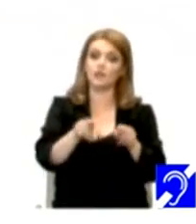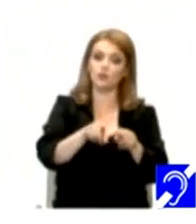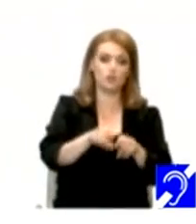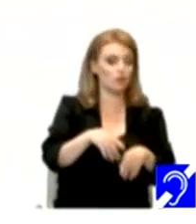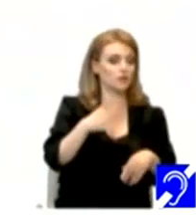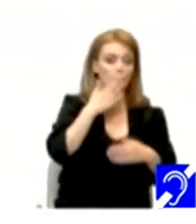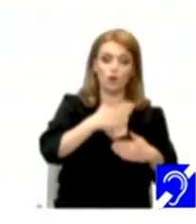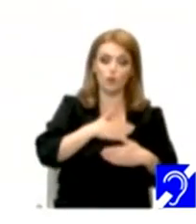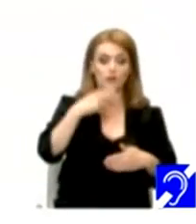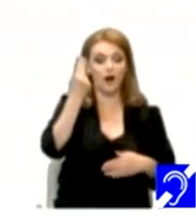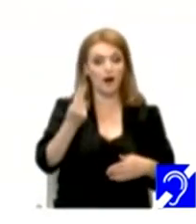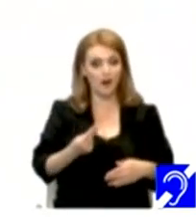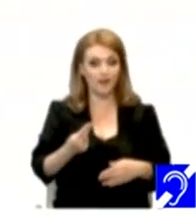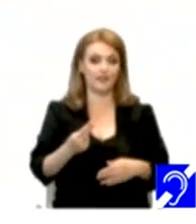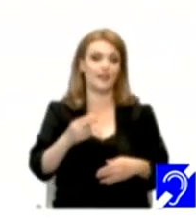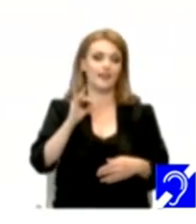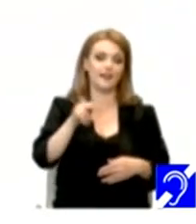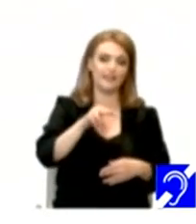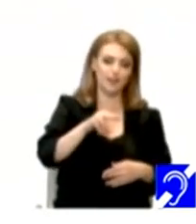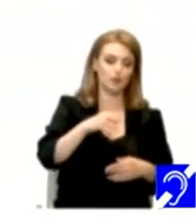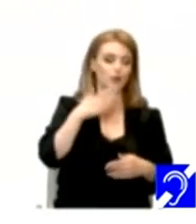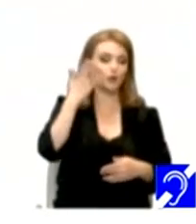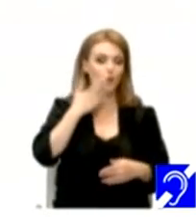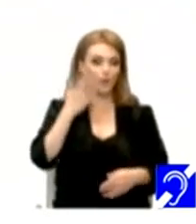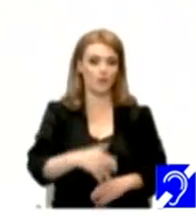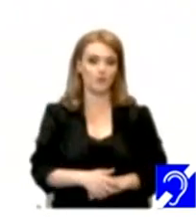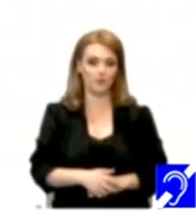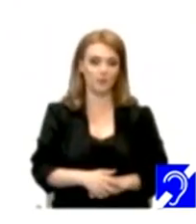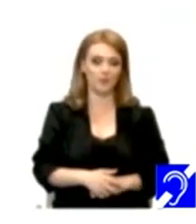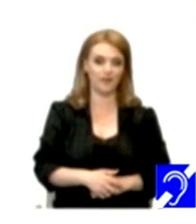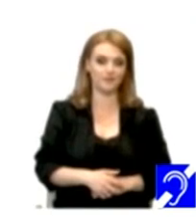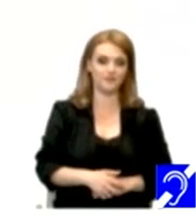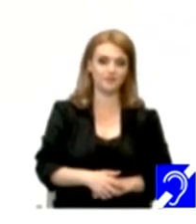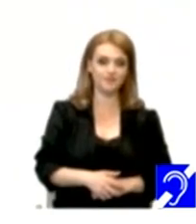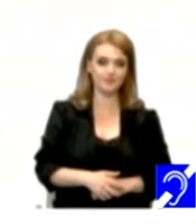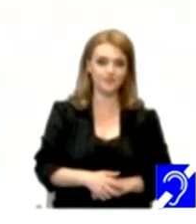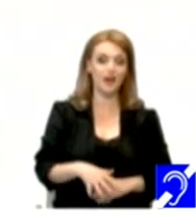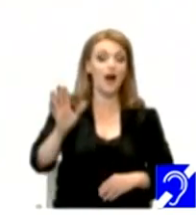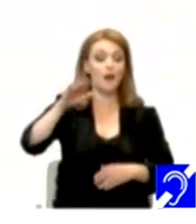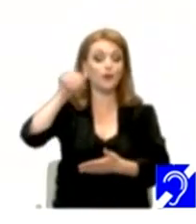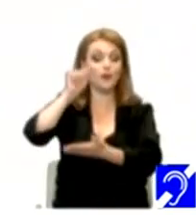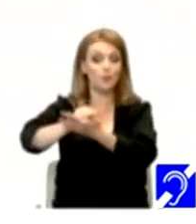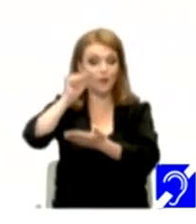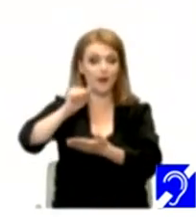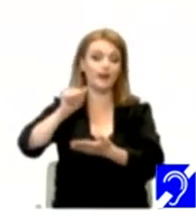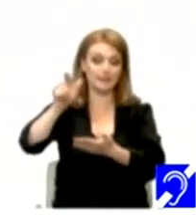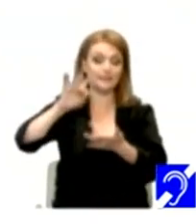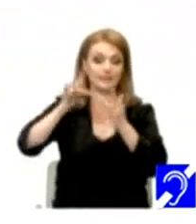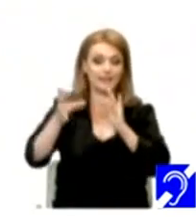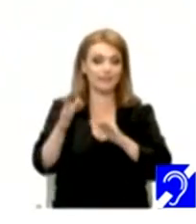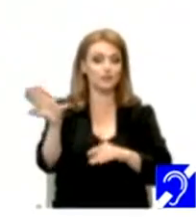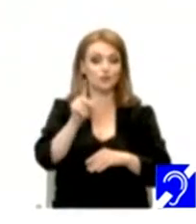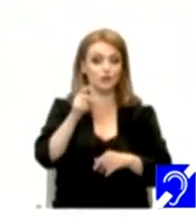de pictură și în timpul liber face ilustrații inspirate din folclorul românesc pe care le publică pe rețelele sociale.